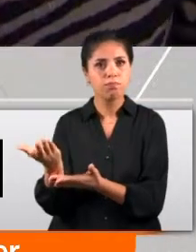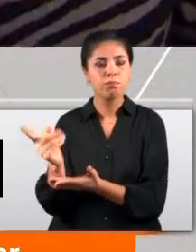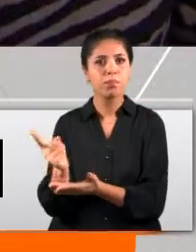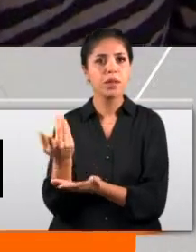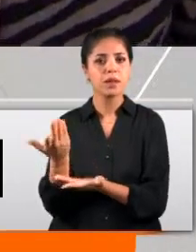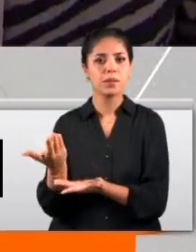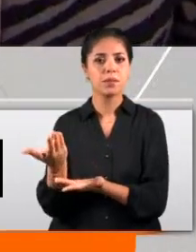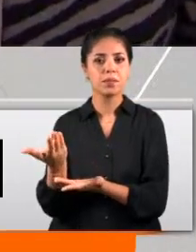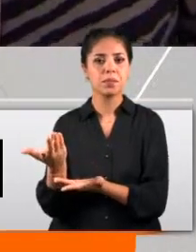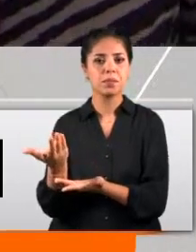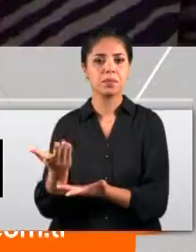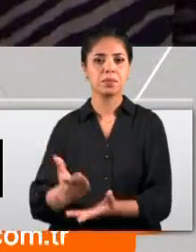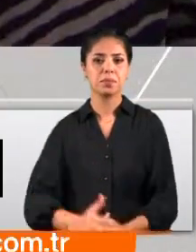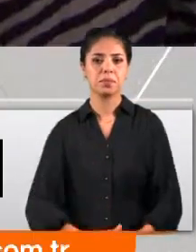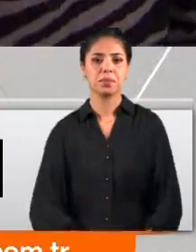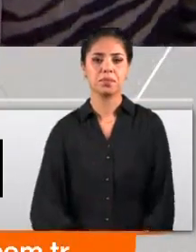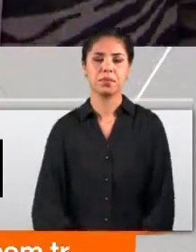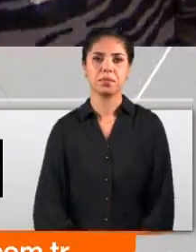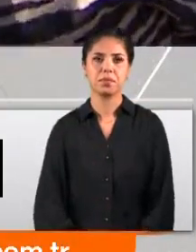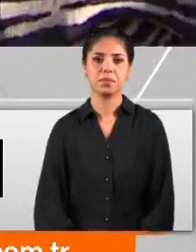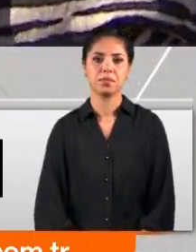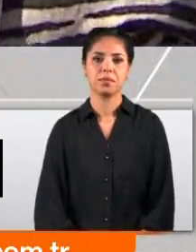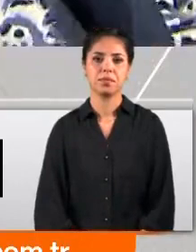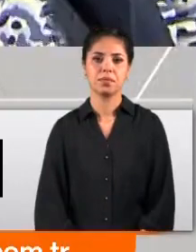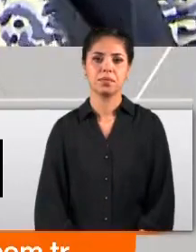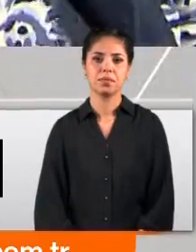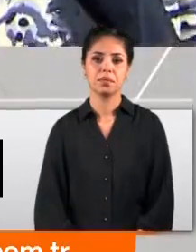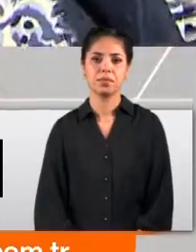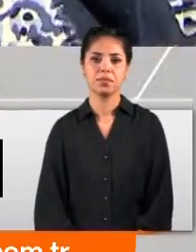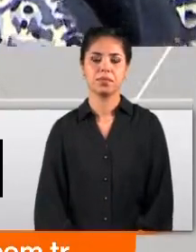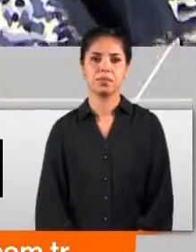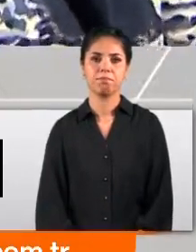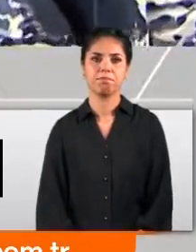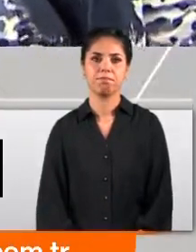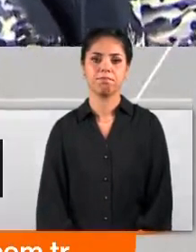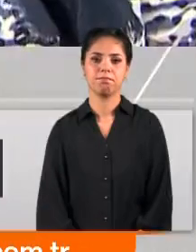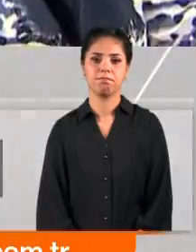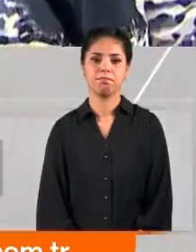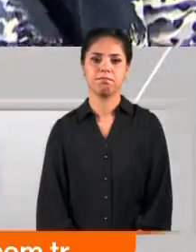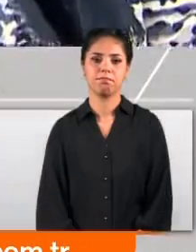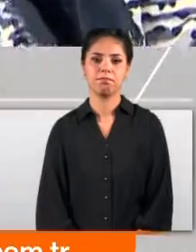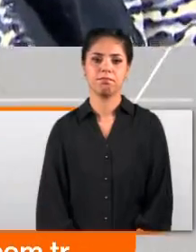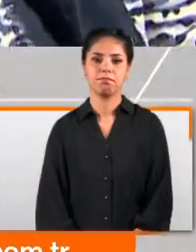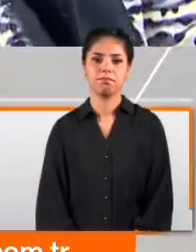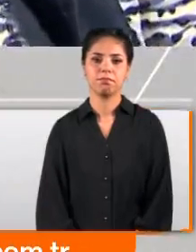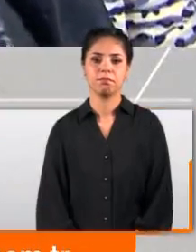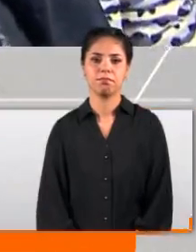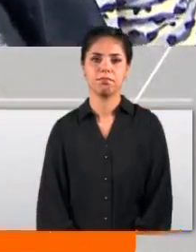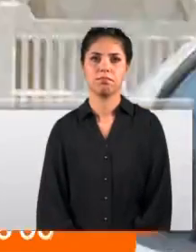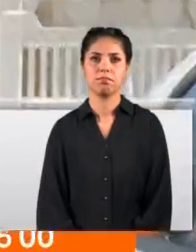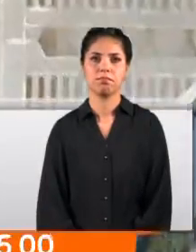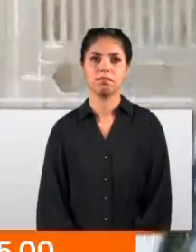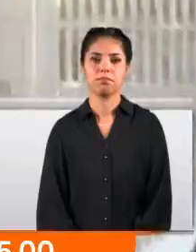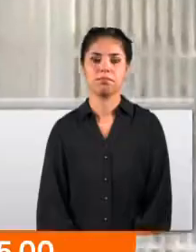zaten zehir pislik evde ekmekle de bu çıkarsa ne yapacağız insanlara zarar Hadi çocuğa zarar verse bizlere zarar versin